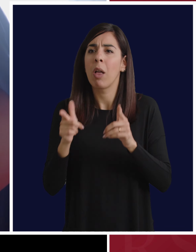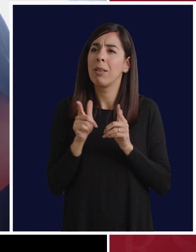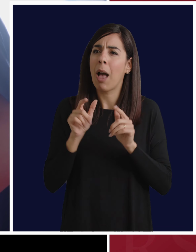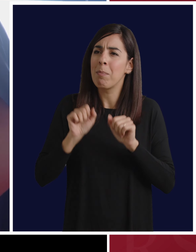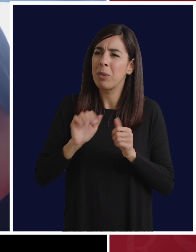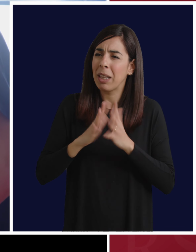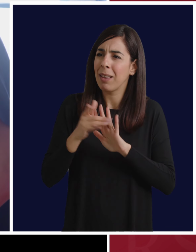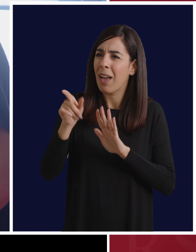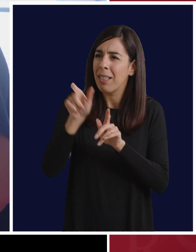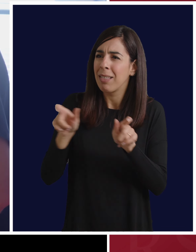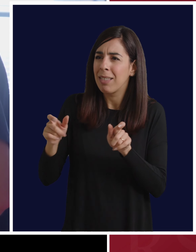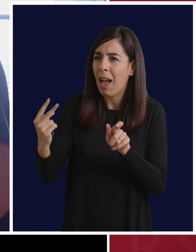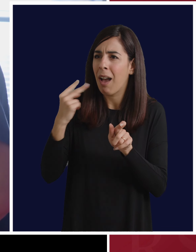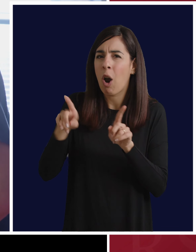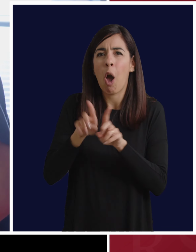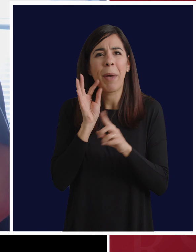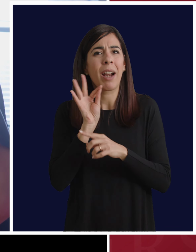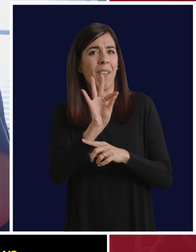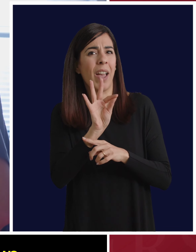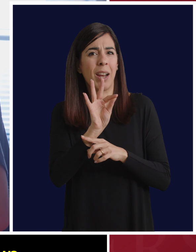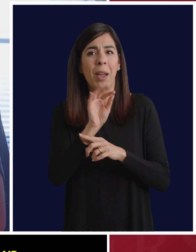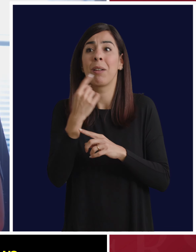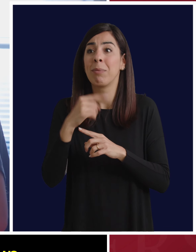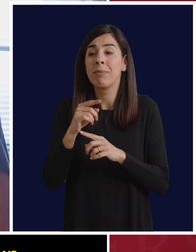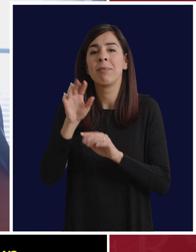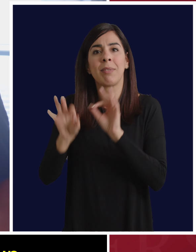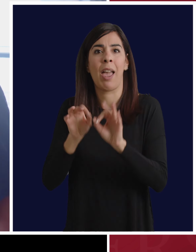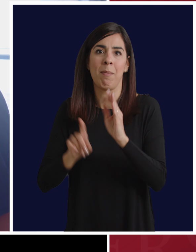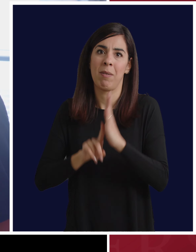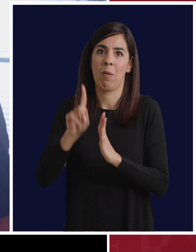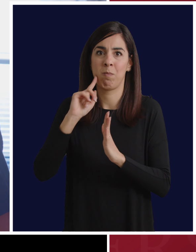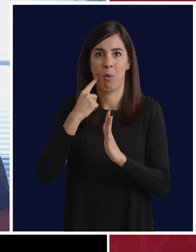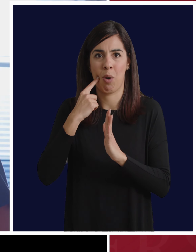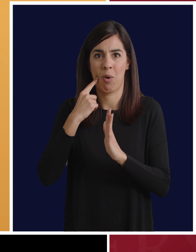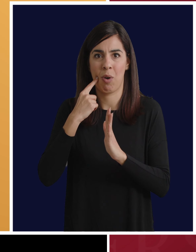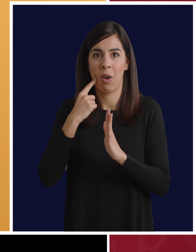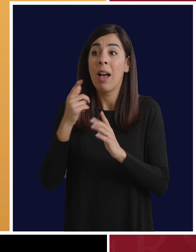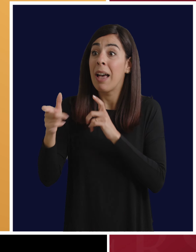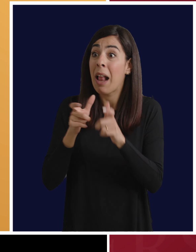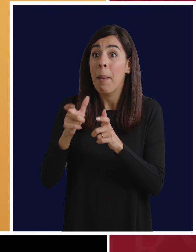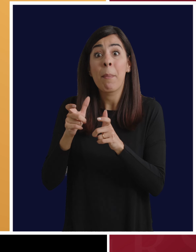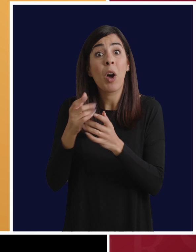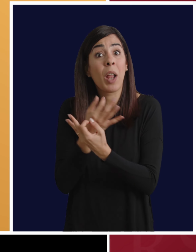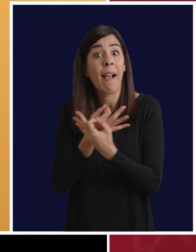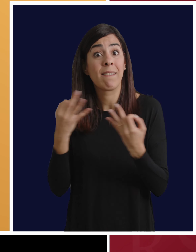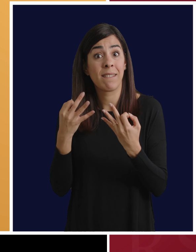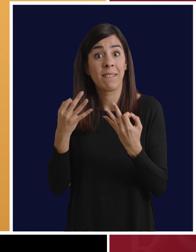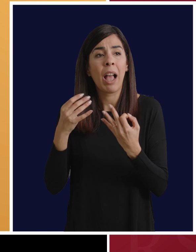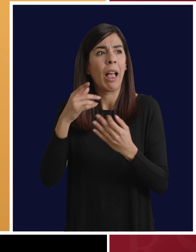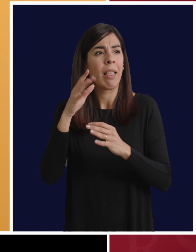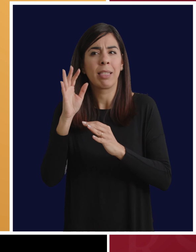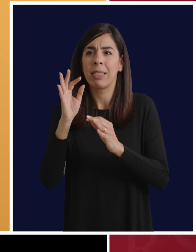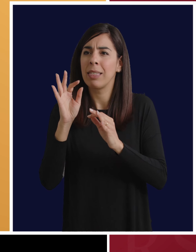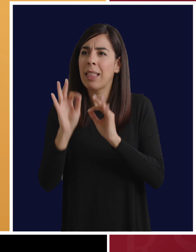di riferimento per loro e trattarlo nel miglior modo possibile. Perché un paziente che comunque ha un buon rapporto con te e crede nella terapia che sta